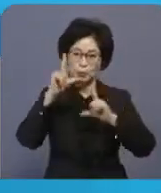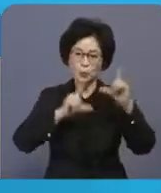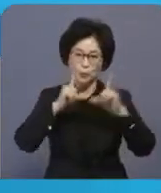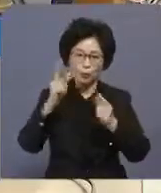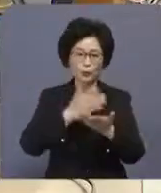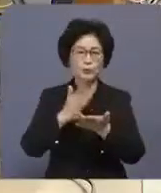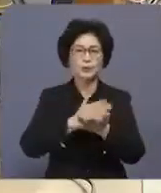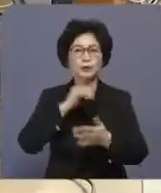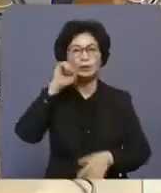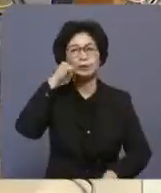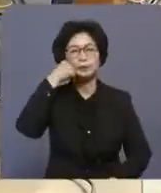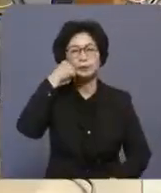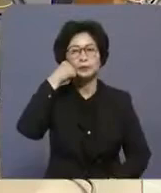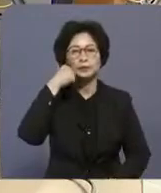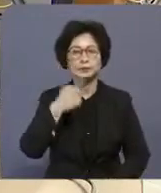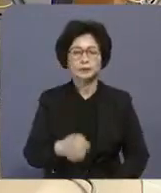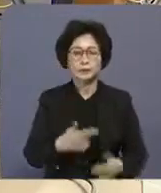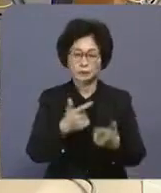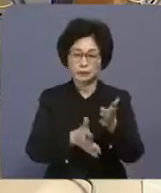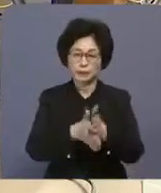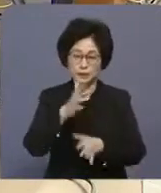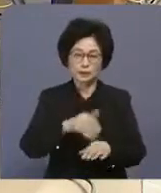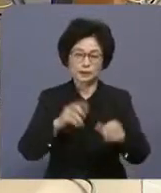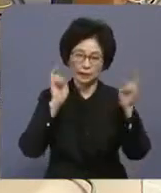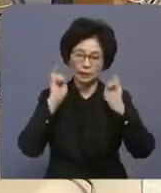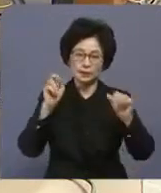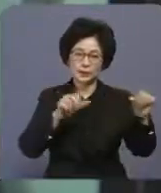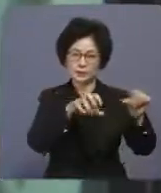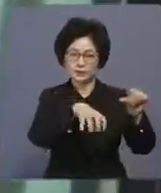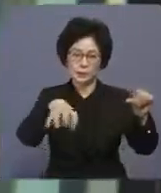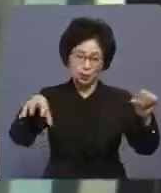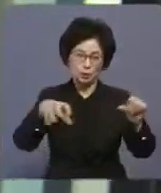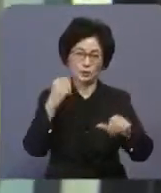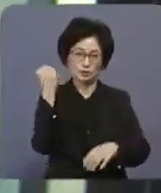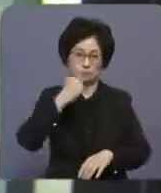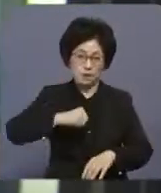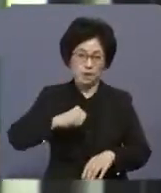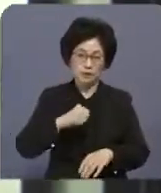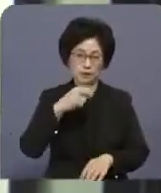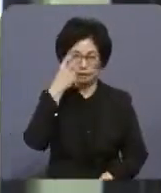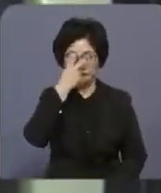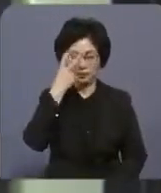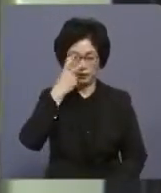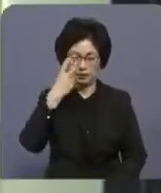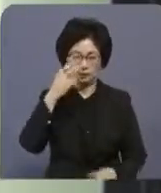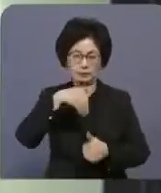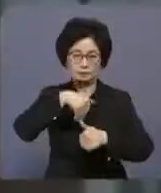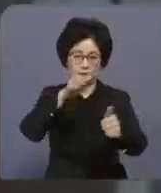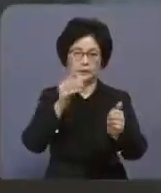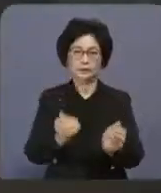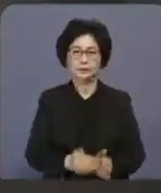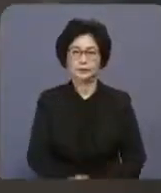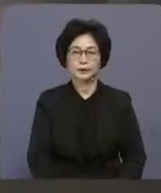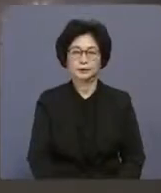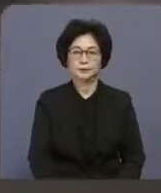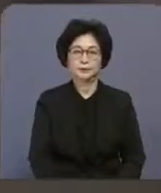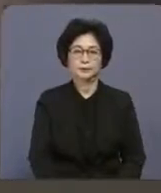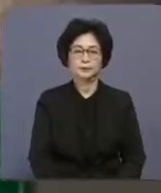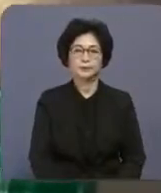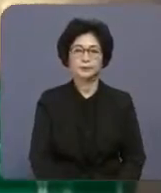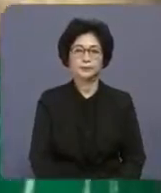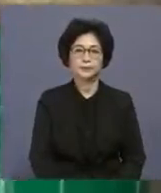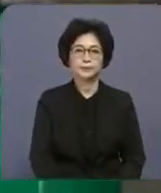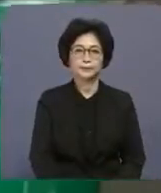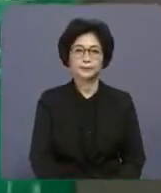없습니다 부산시는 업체 5곳을 식품위생법 위반 혐의 등으로 검찰에 불구속 송치 있습니다 kbs 뉴스 키